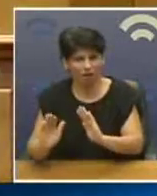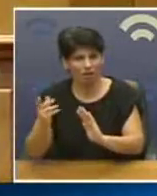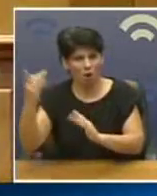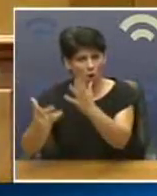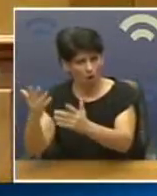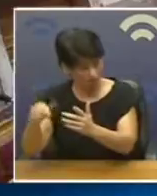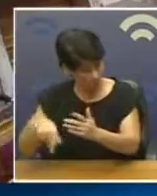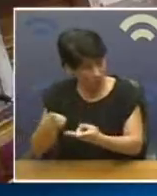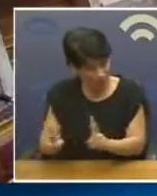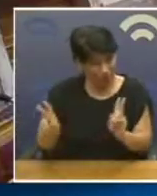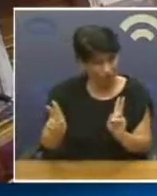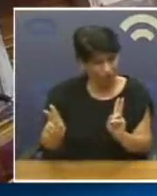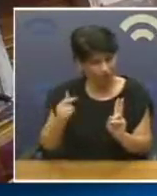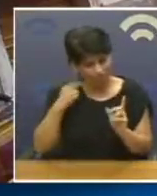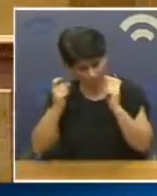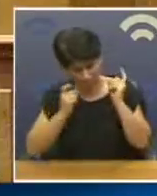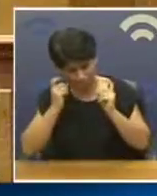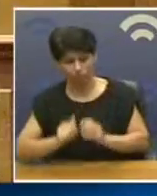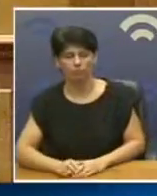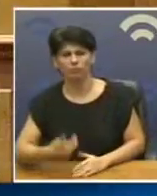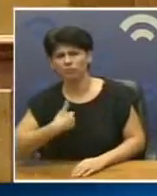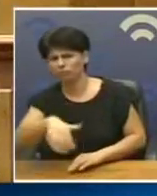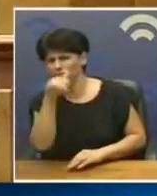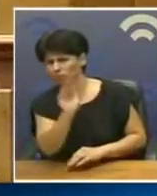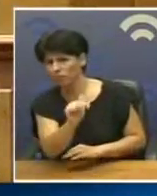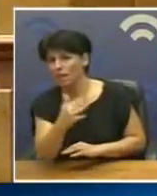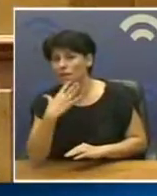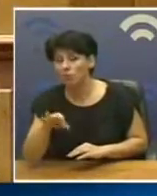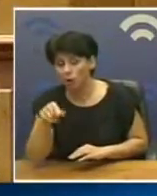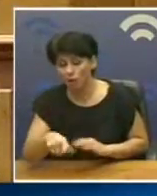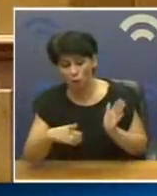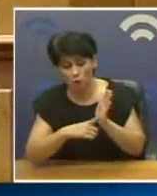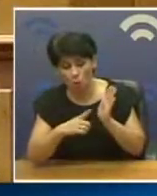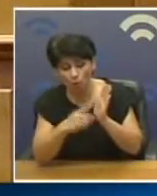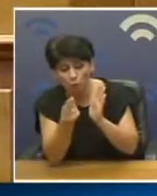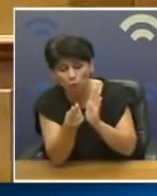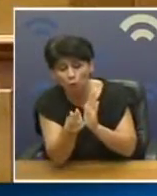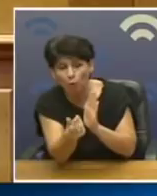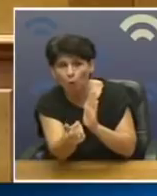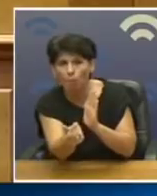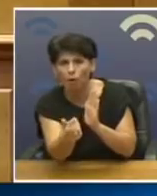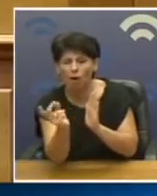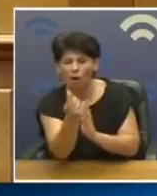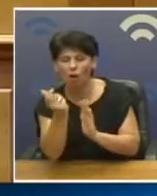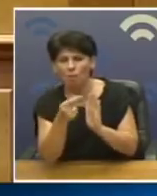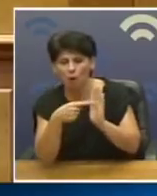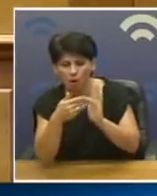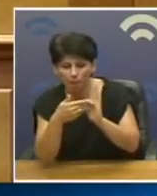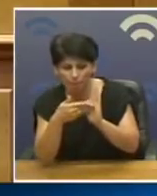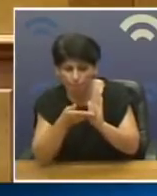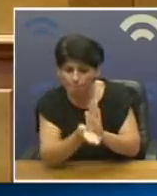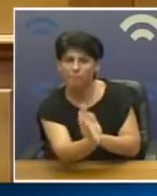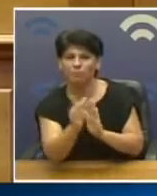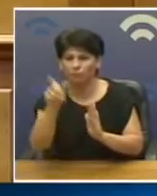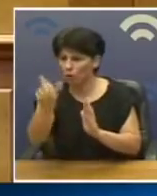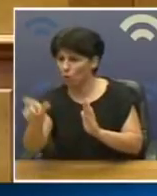Και σας ερωτώ, για ποιο λόγο ανοίξατε αυτό το νομοθετικό παράθυρο και τώρα κάθε ύποπτος,